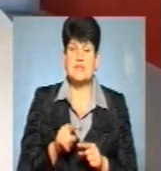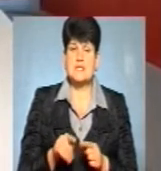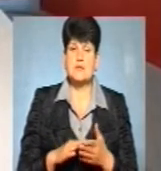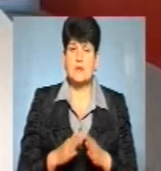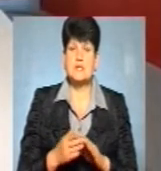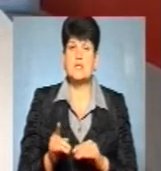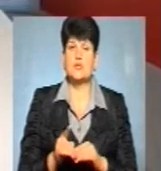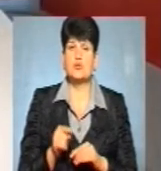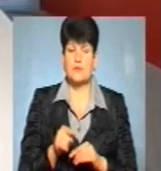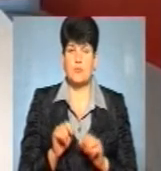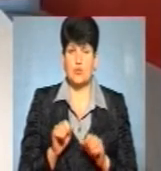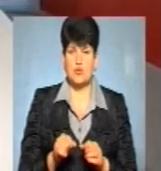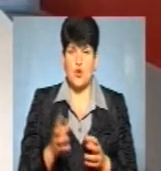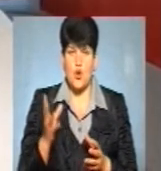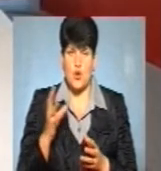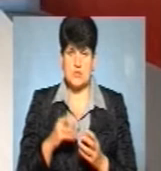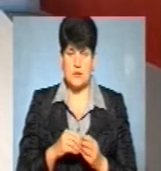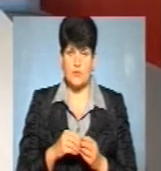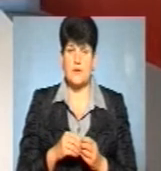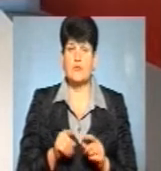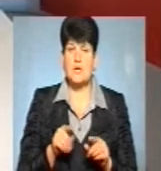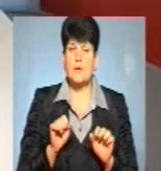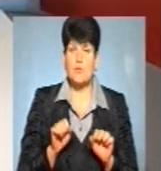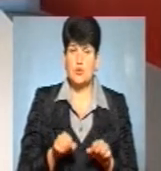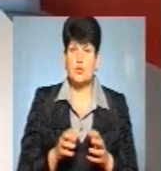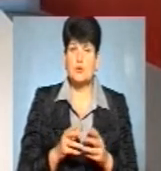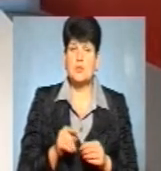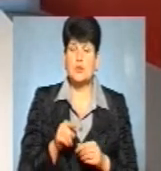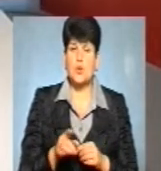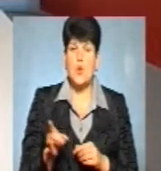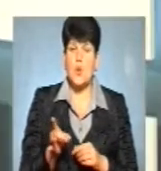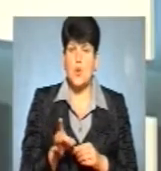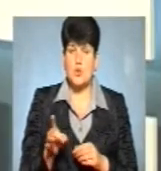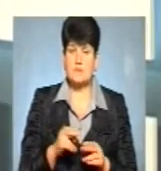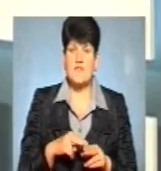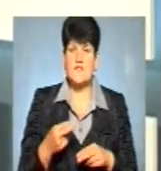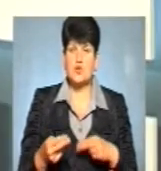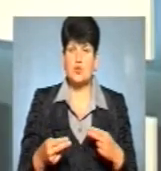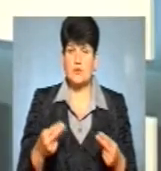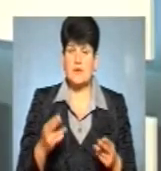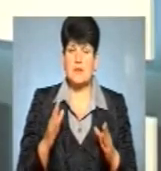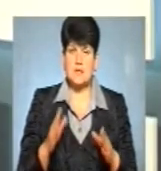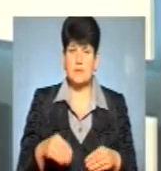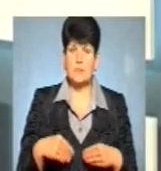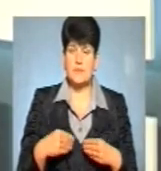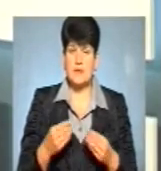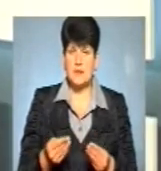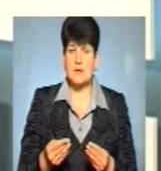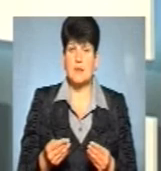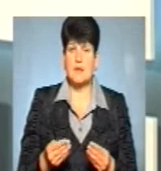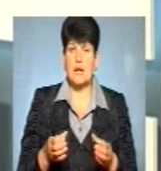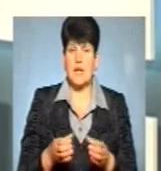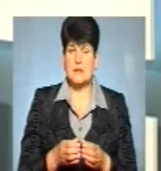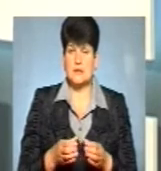можуть безпосередньо розраховувати? Вони можуть безпосередньо розраховувати на той розмір відшкодування, який буде встановлено до такої певної